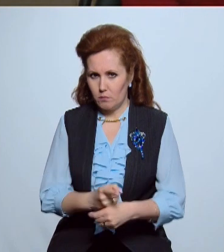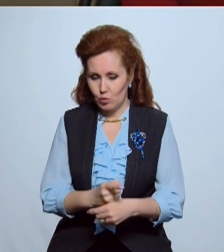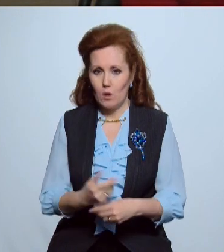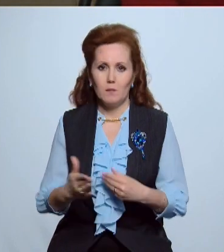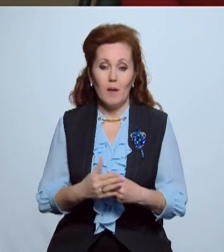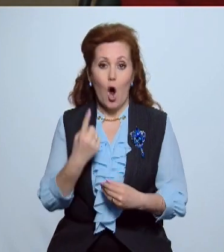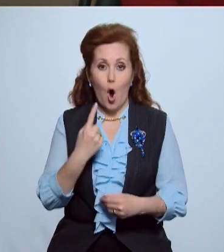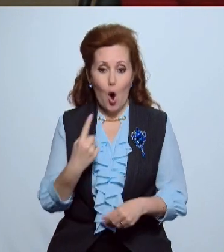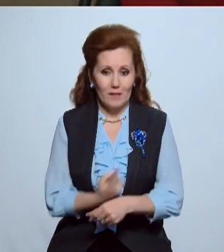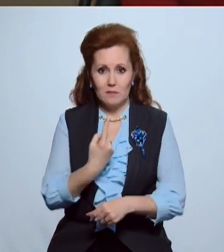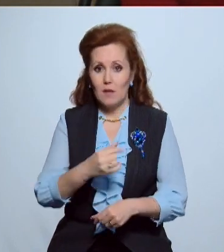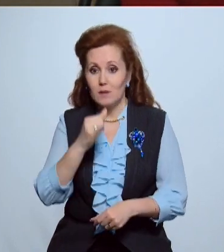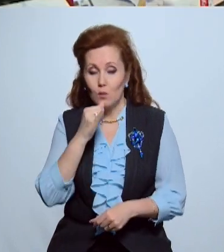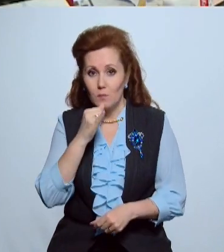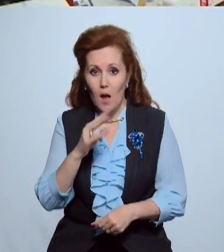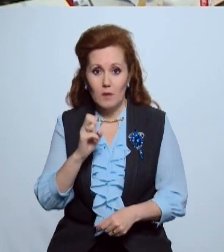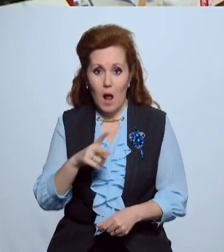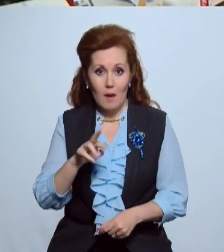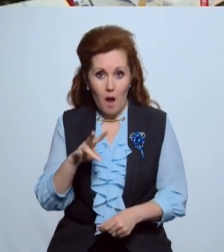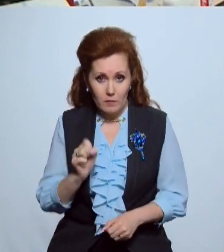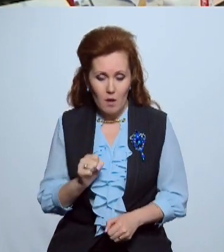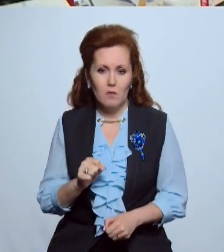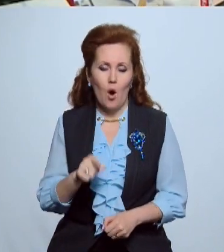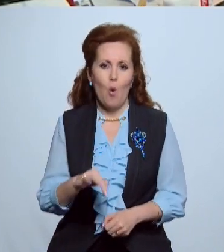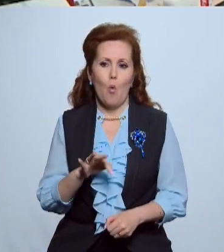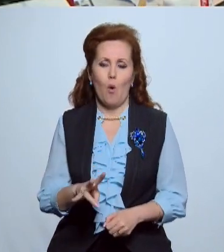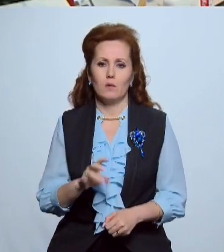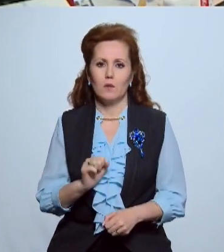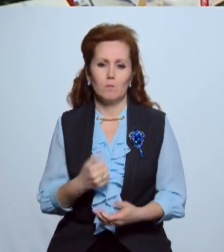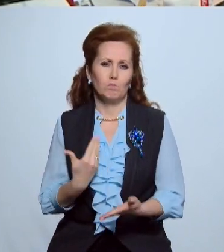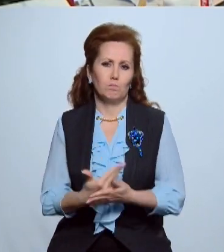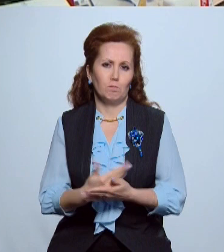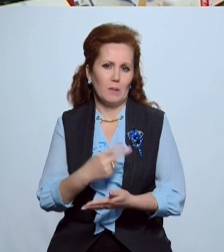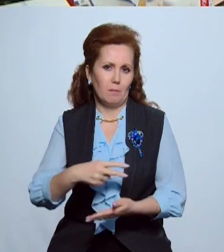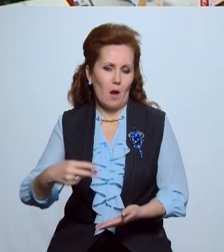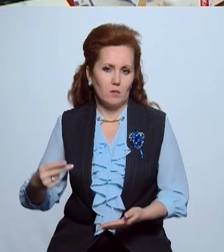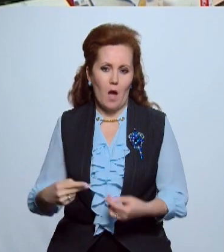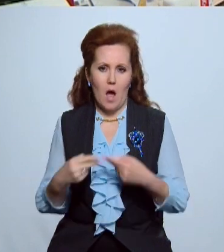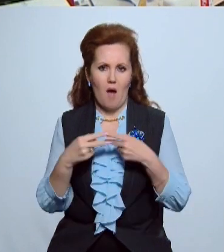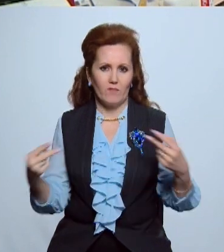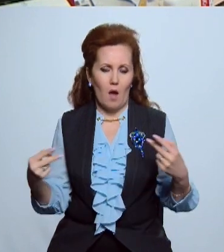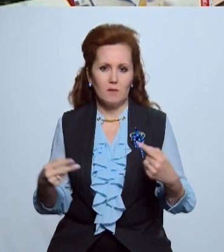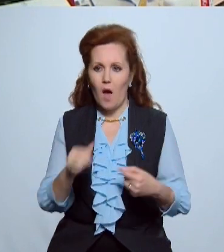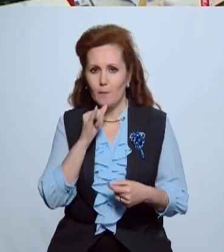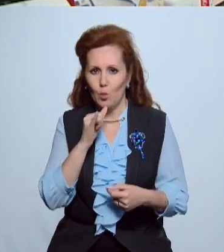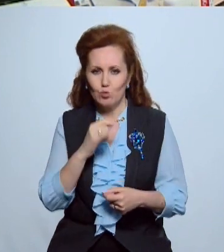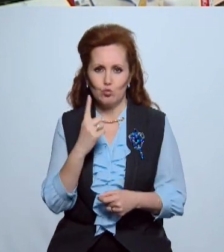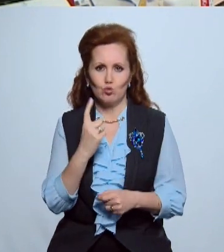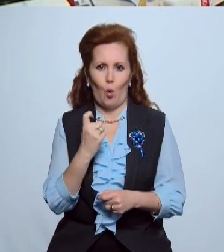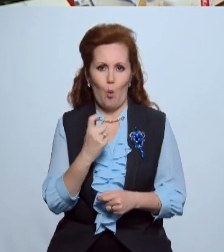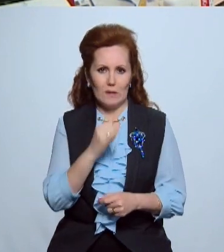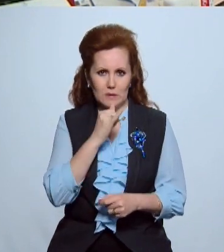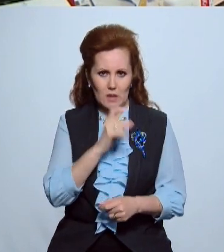один сеанс употребления кальяна, да, он примерно равняется к выкуриванию 100